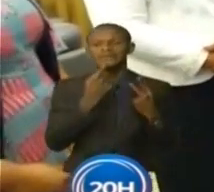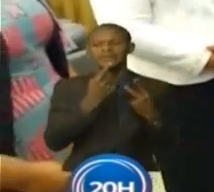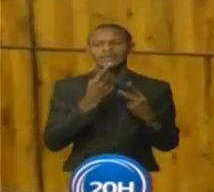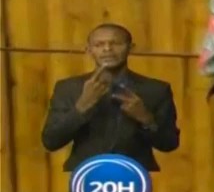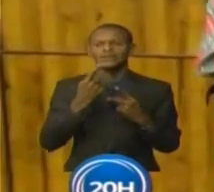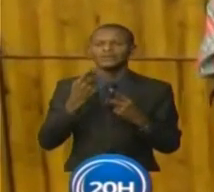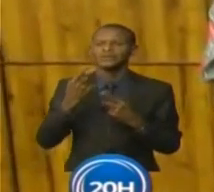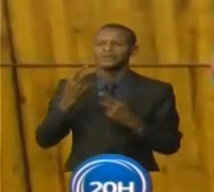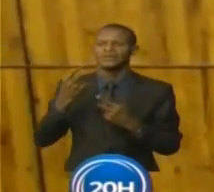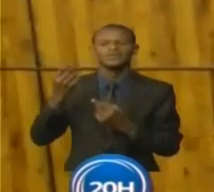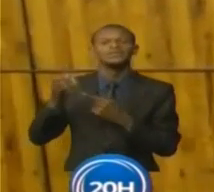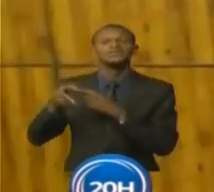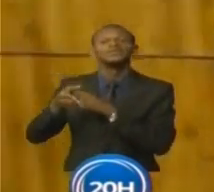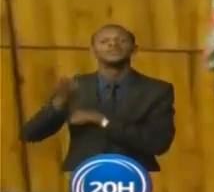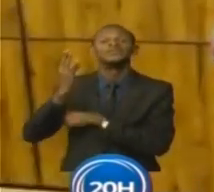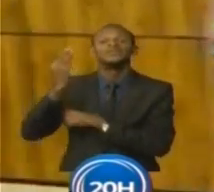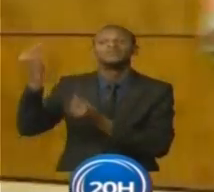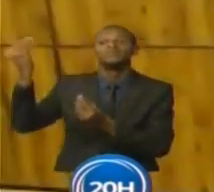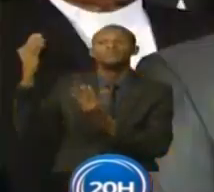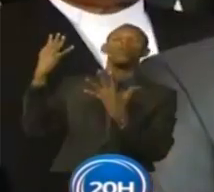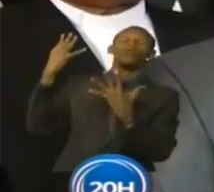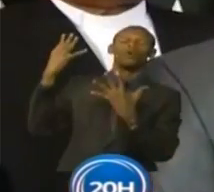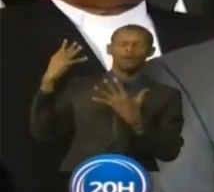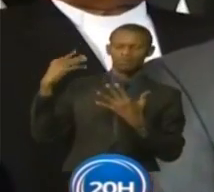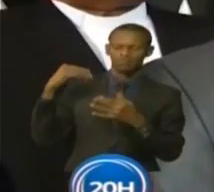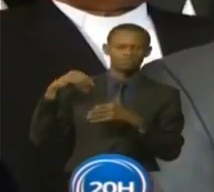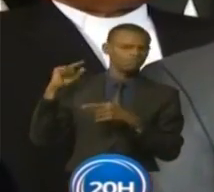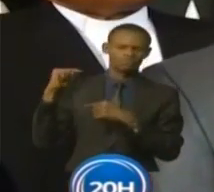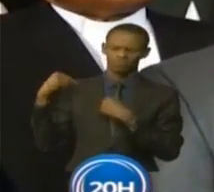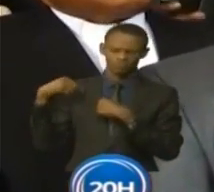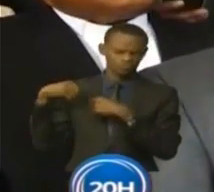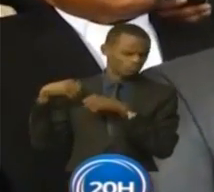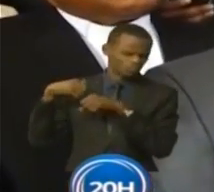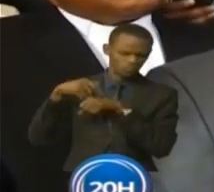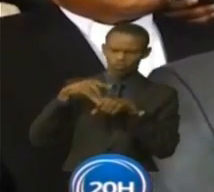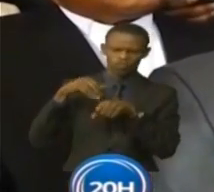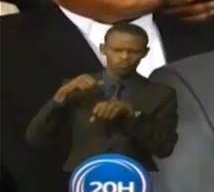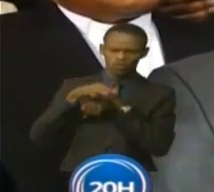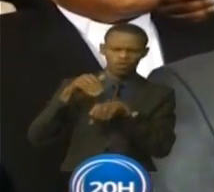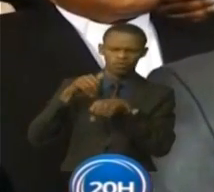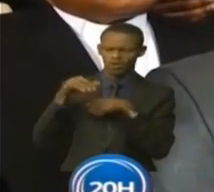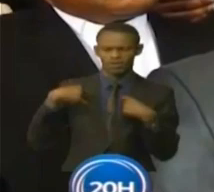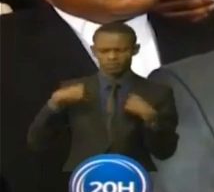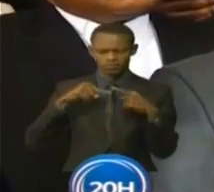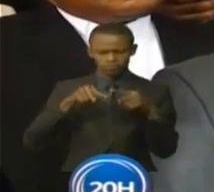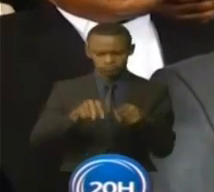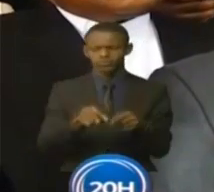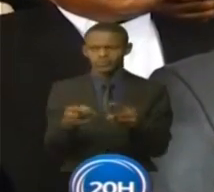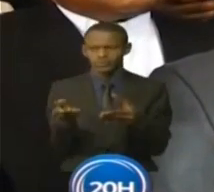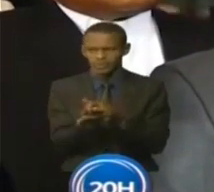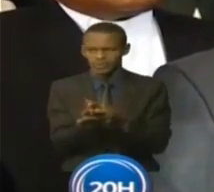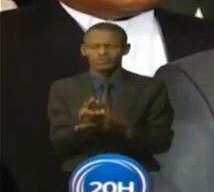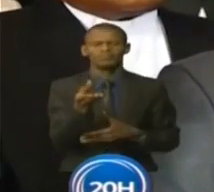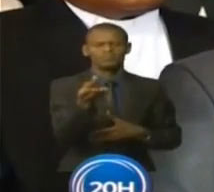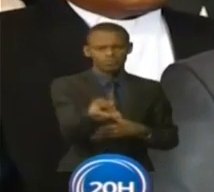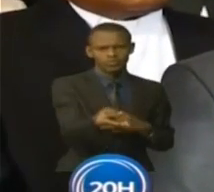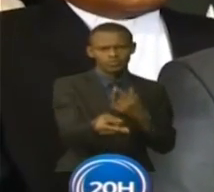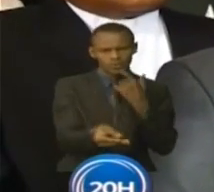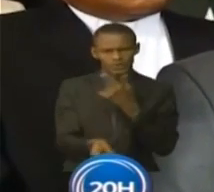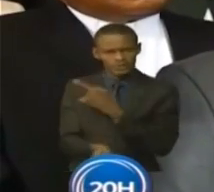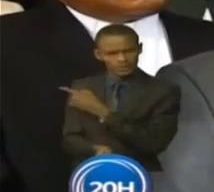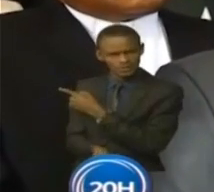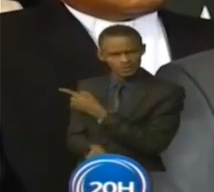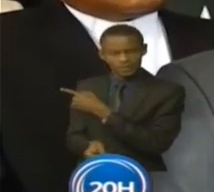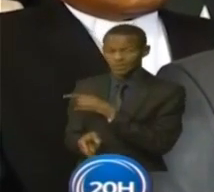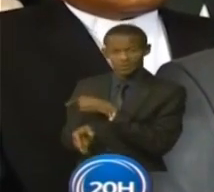qui est le commencement et la fin nous a mandatés afin que l'on reconnaisse que tout vient de Dieu, que la victoire appartient à Dieu